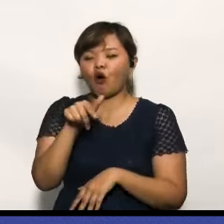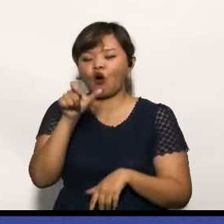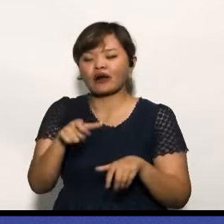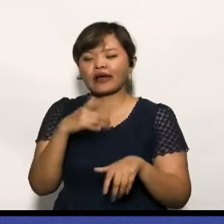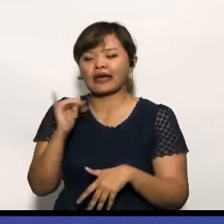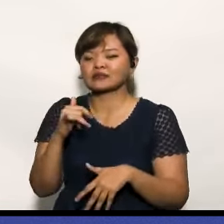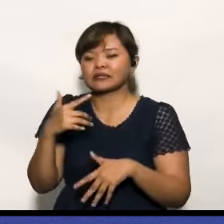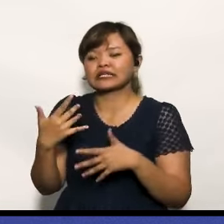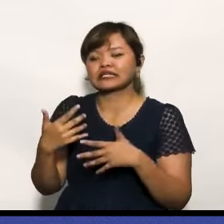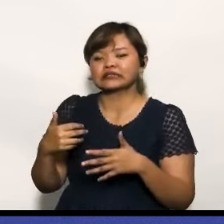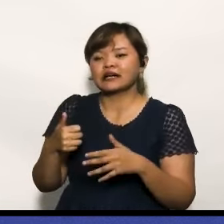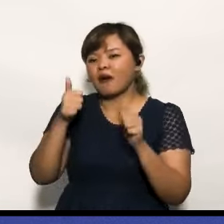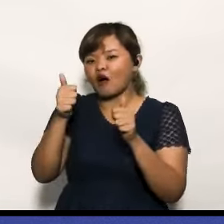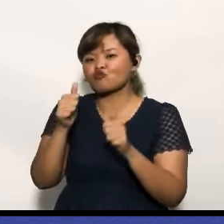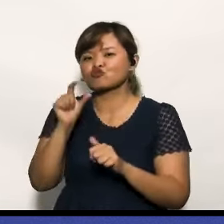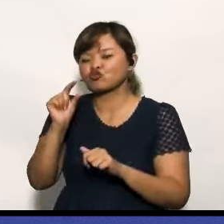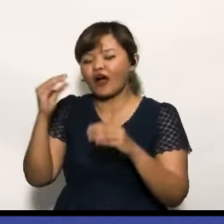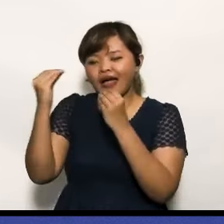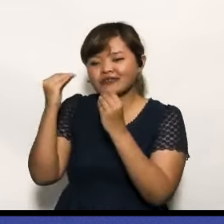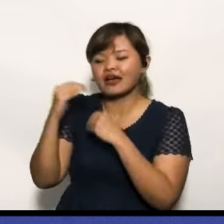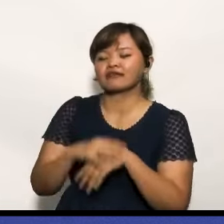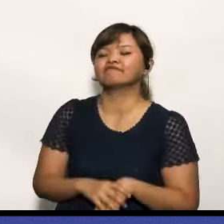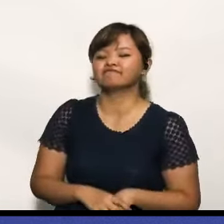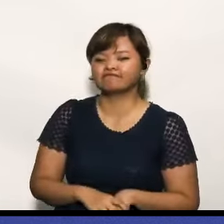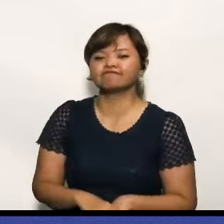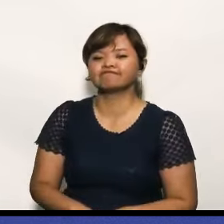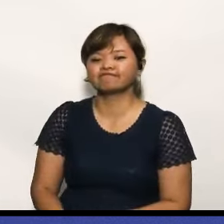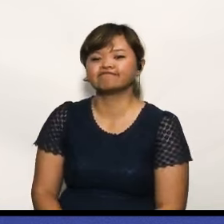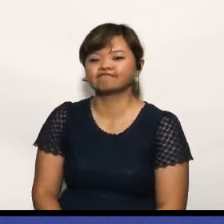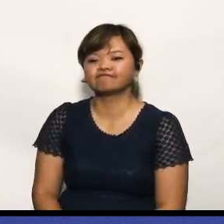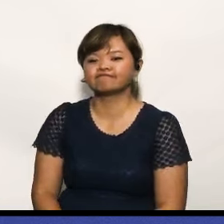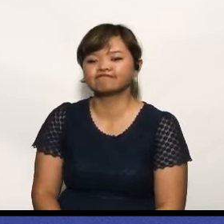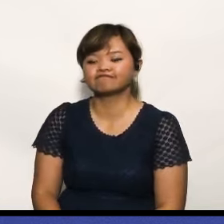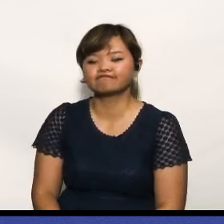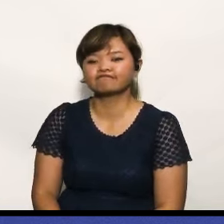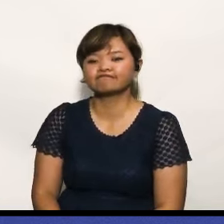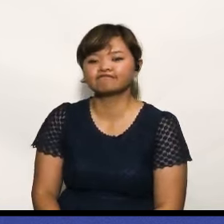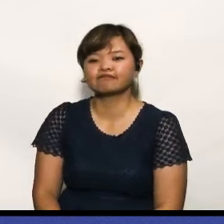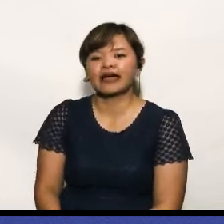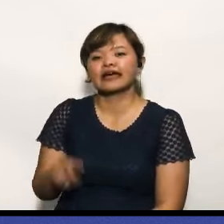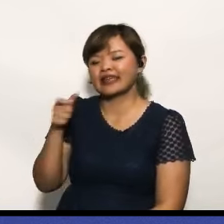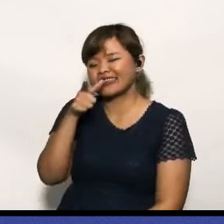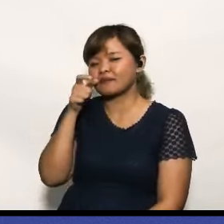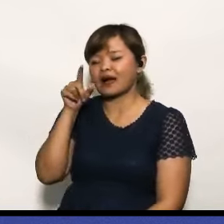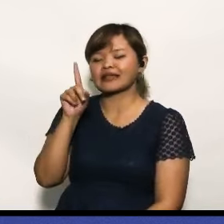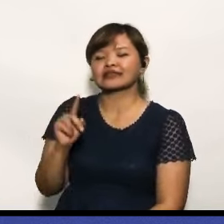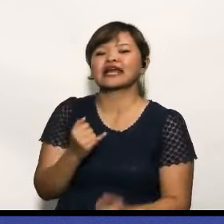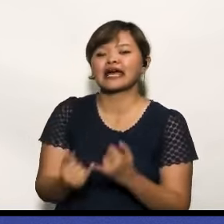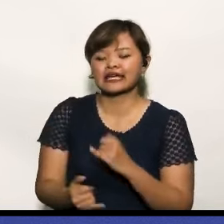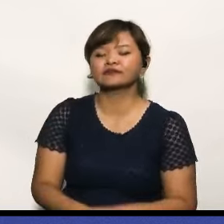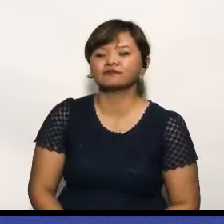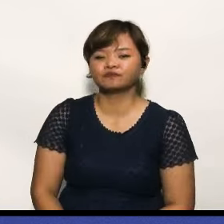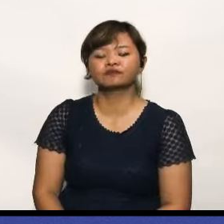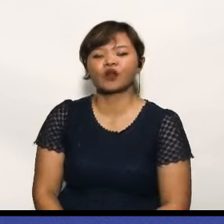lain. To identify and to give trust. Okay, this one tebakan terakhir. Orang